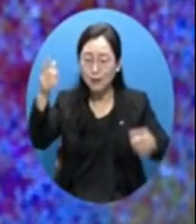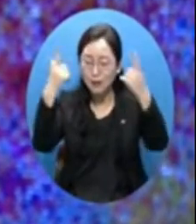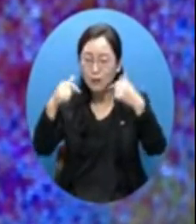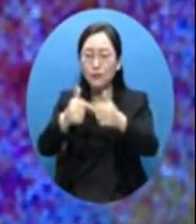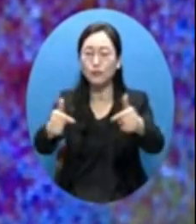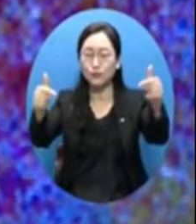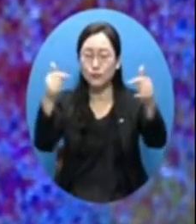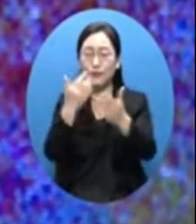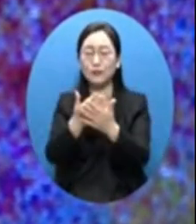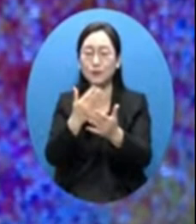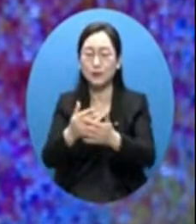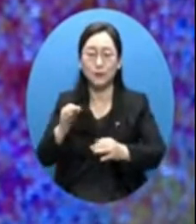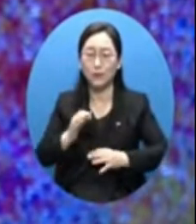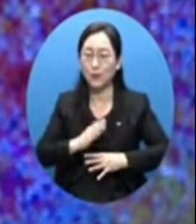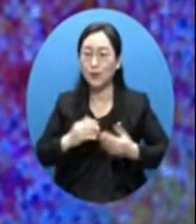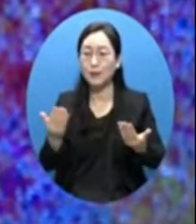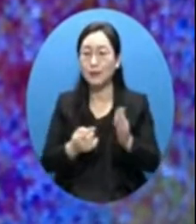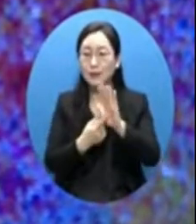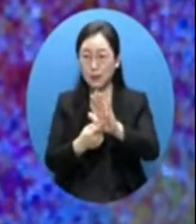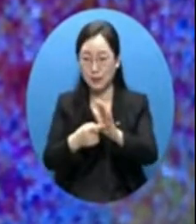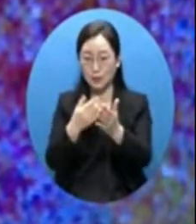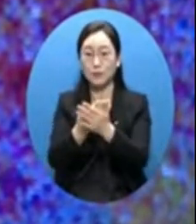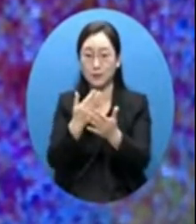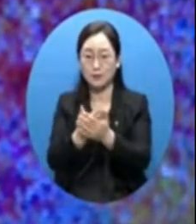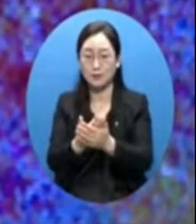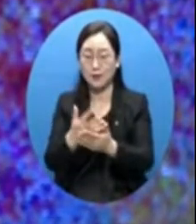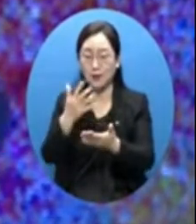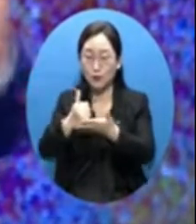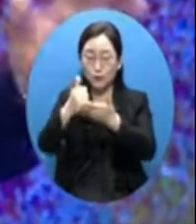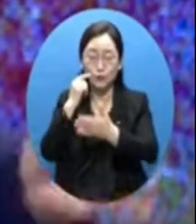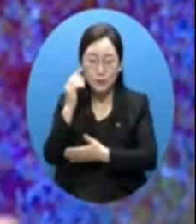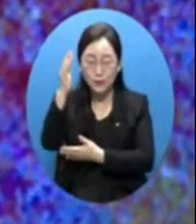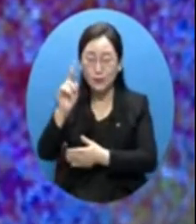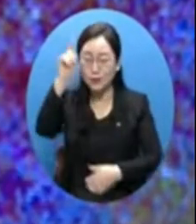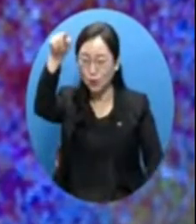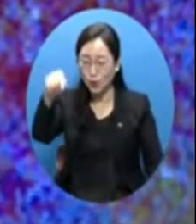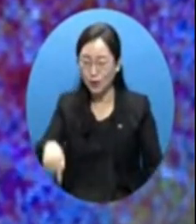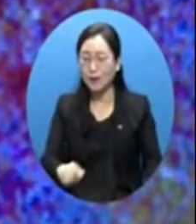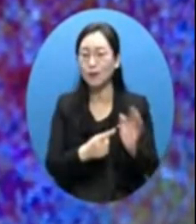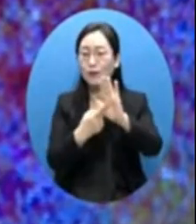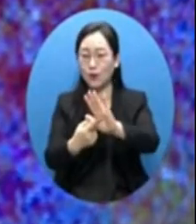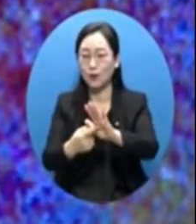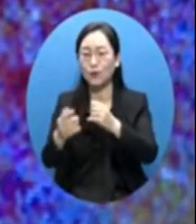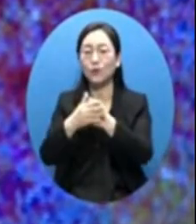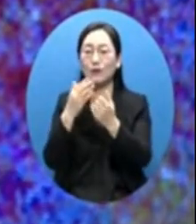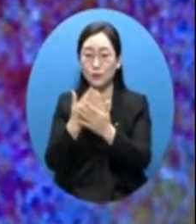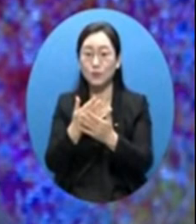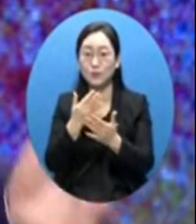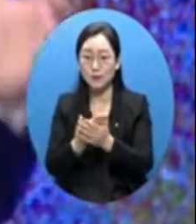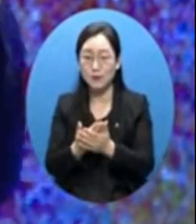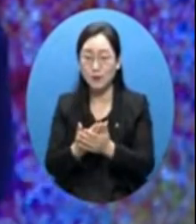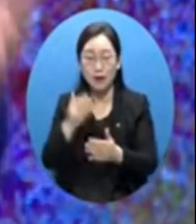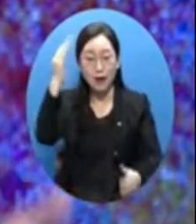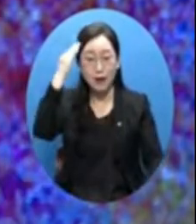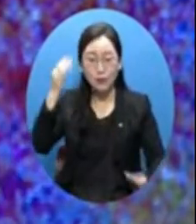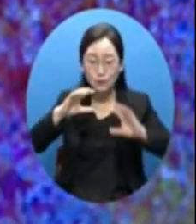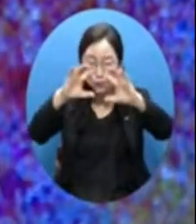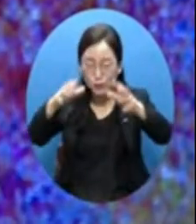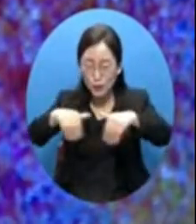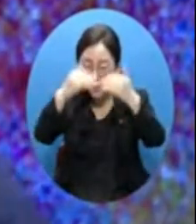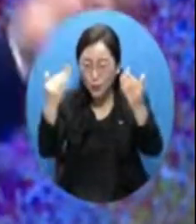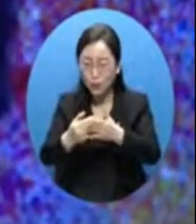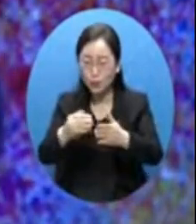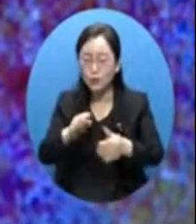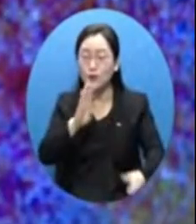하여 주시고 하나님의 놀라운 역사를 나타내게 하여 주옵소서. 주 영광을 온 천에 드러내는 우리 교회가 되게 하여 주옵소서. 한국에 있는 모든 수목교가